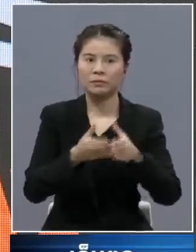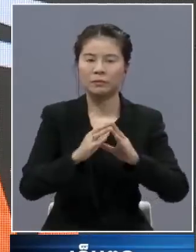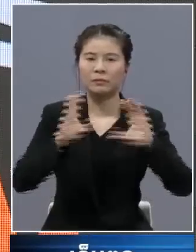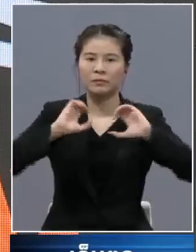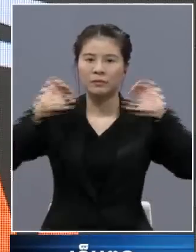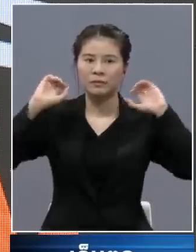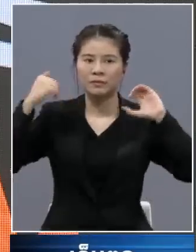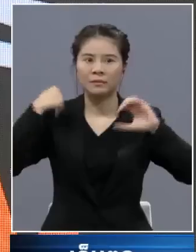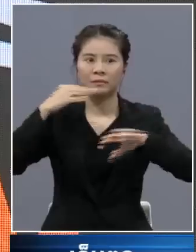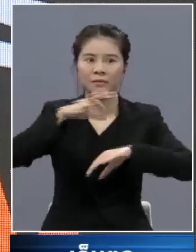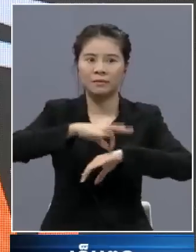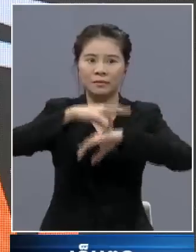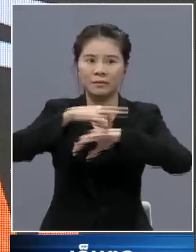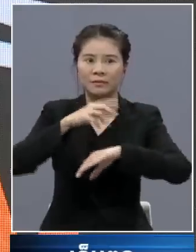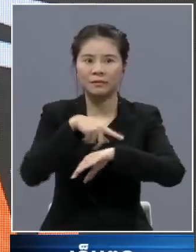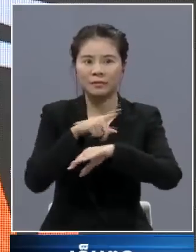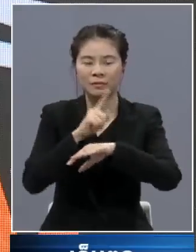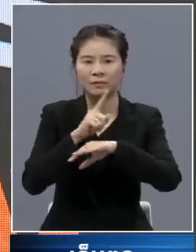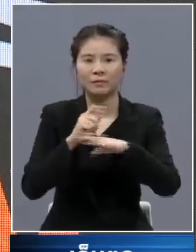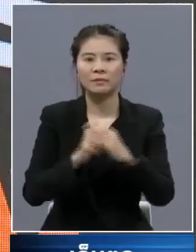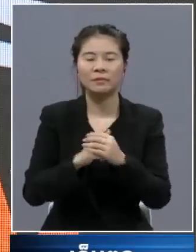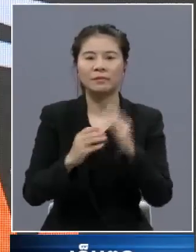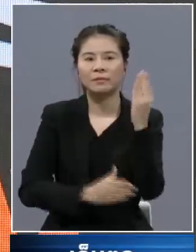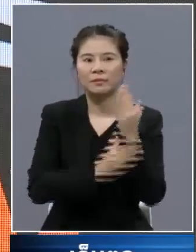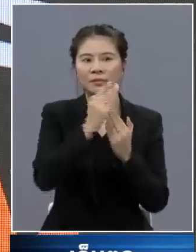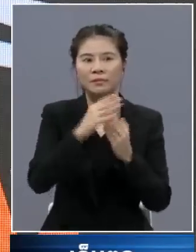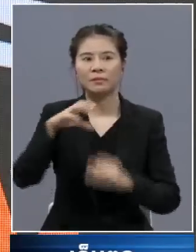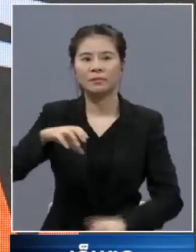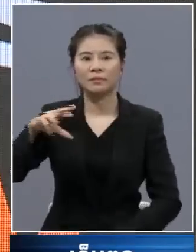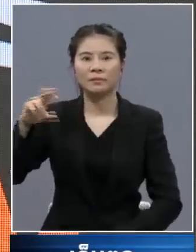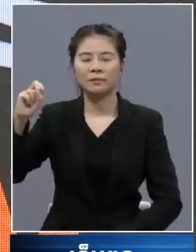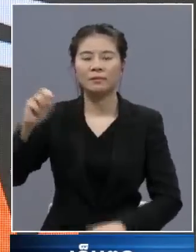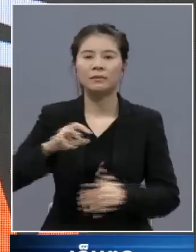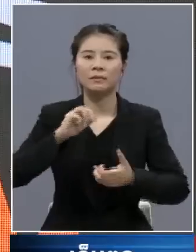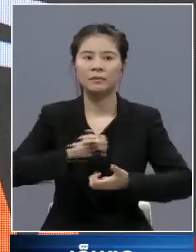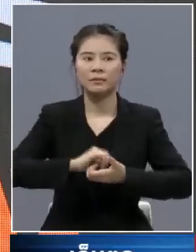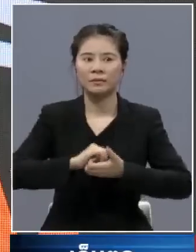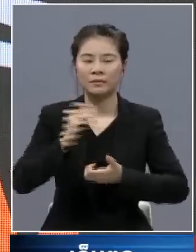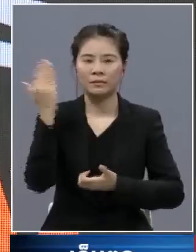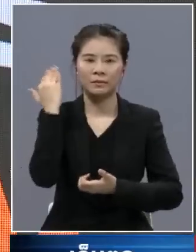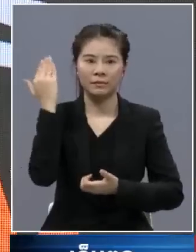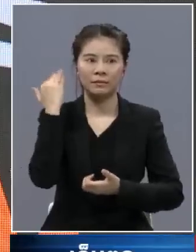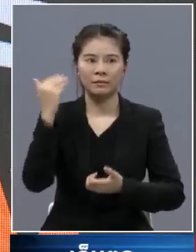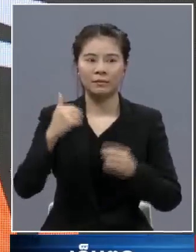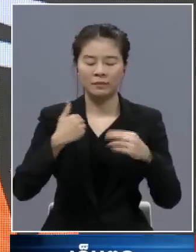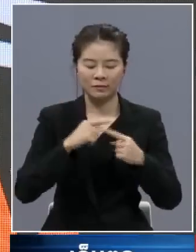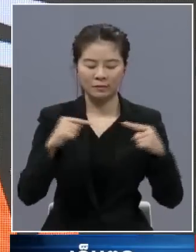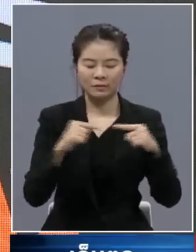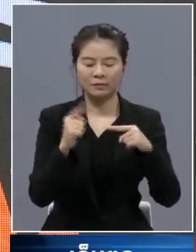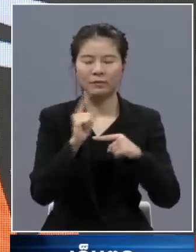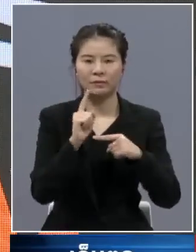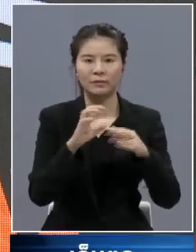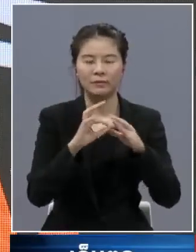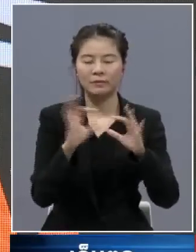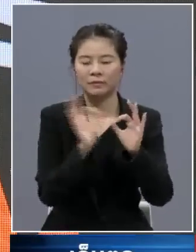ของตำแหน่งประธานสภาแล้วเนี่ยมันยังมีความเห็นทั้งในเรื่องของMOU ในช่วงที่ผ่านมาด้วยนะครับโดยเฉพาะอย่างยิ่งข้อความที่ถูกตัด